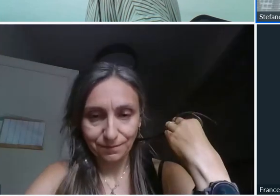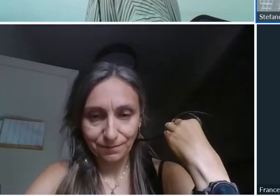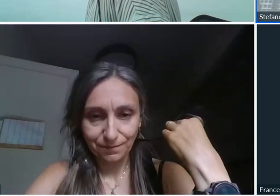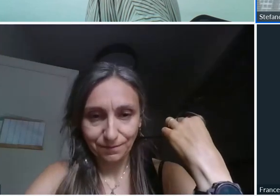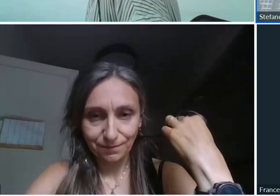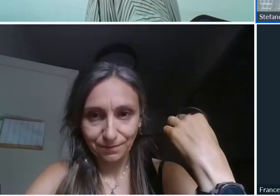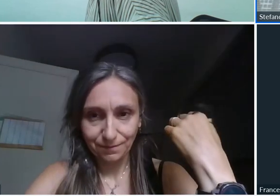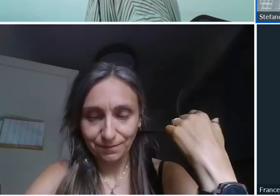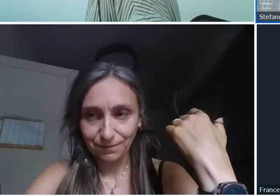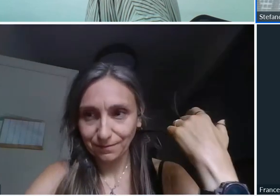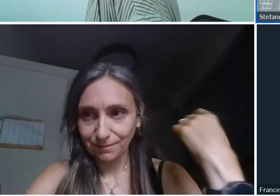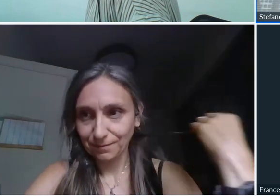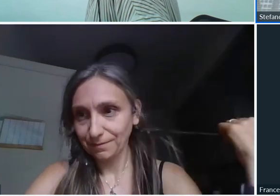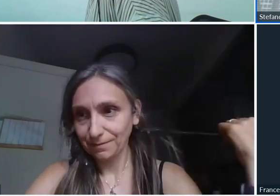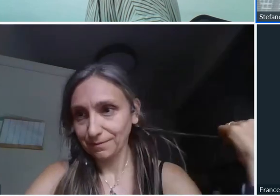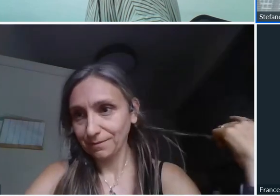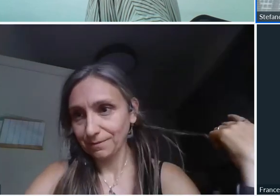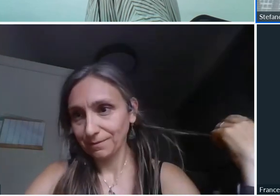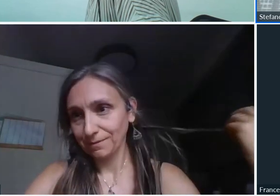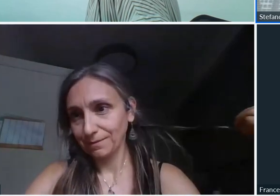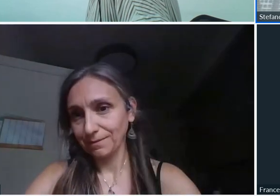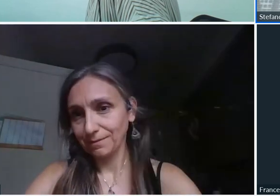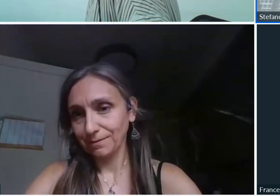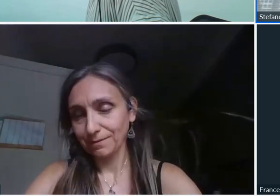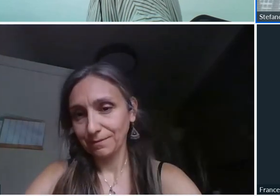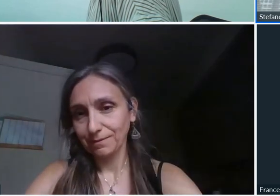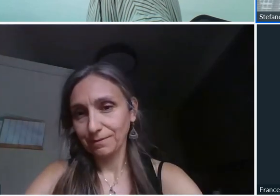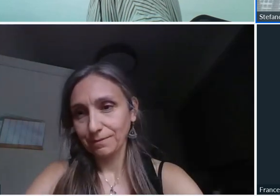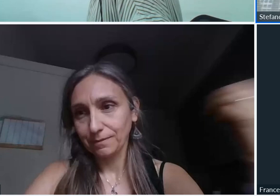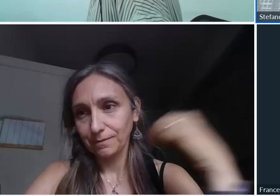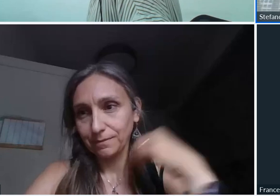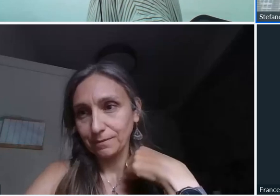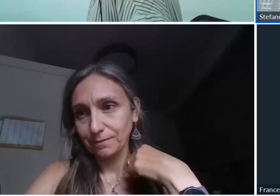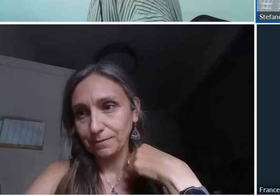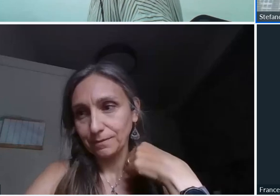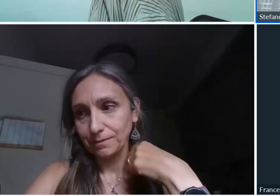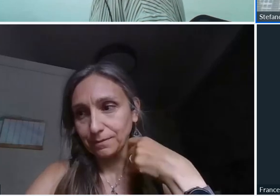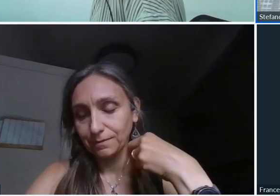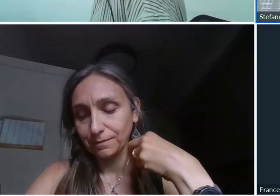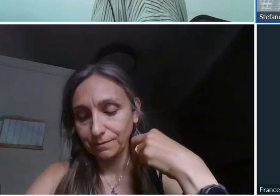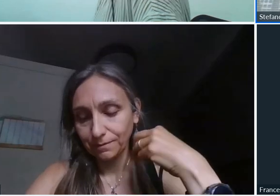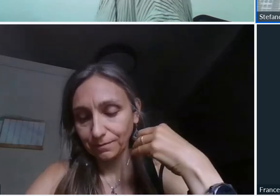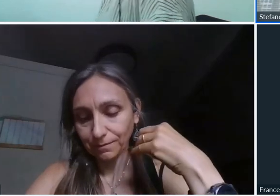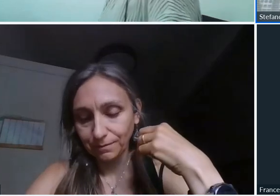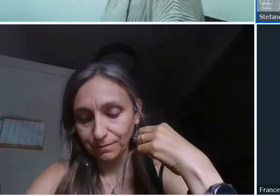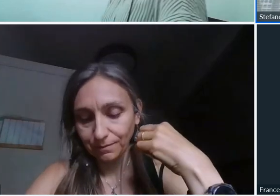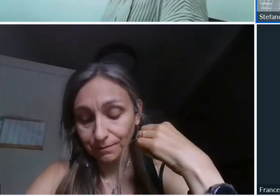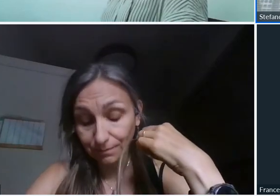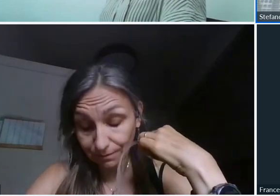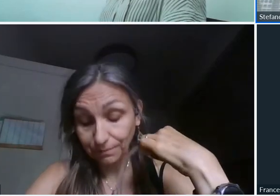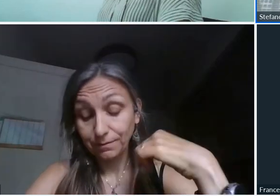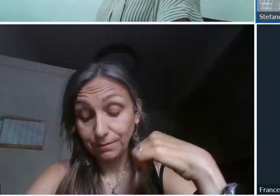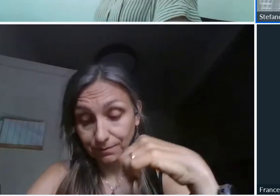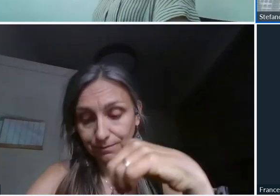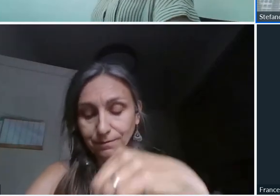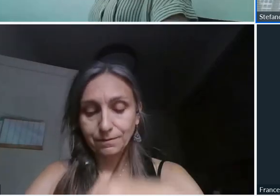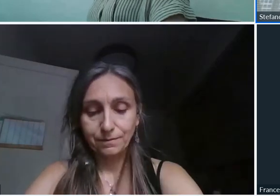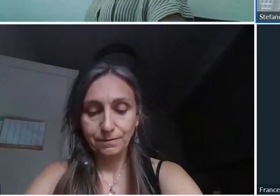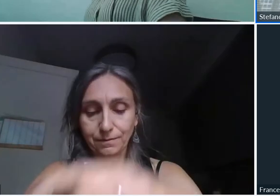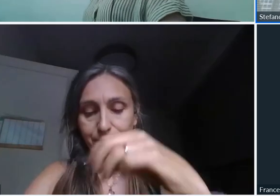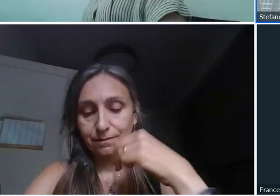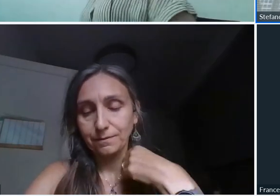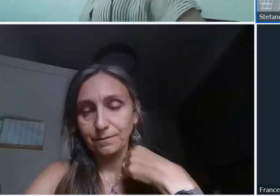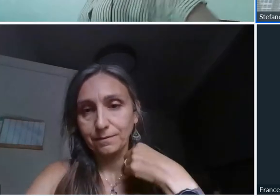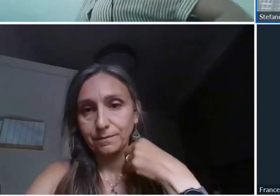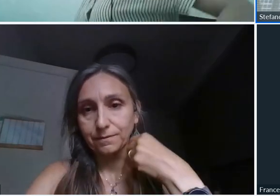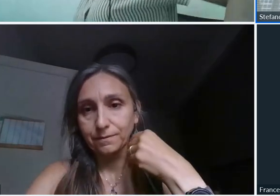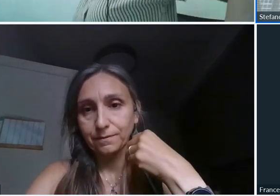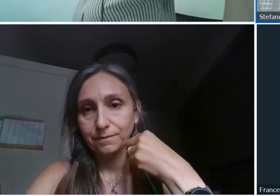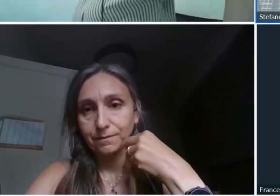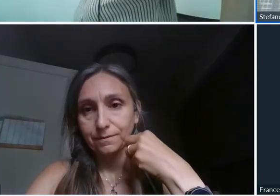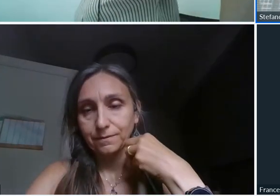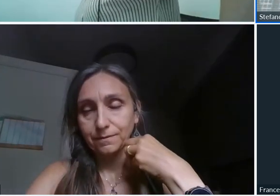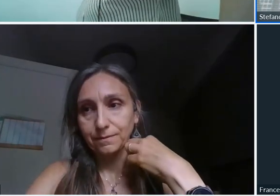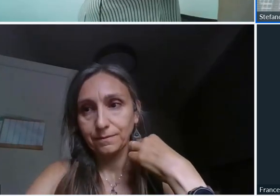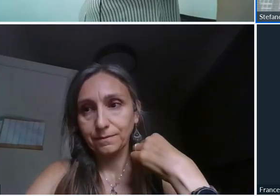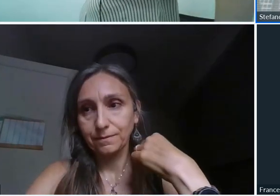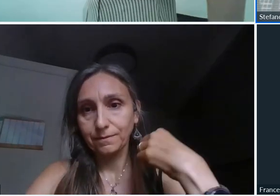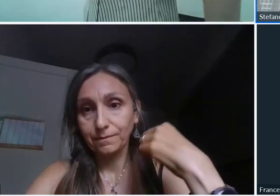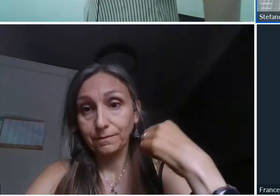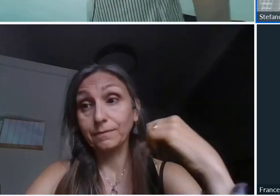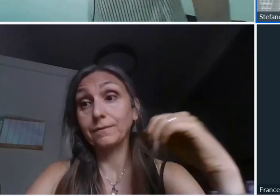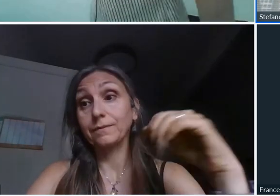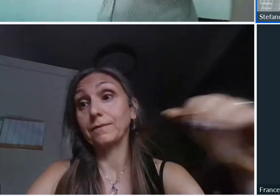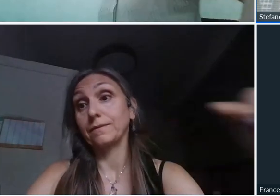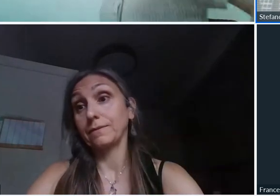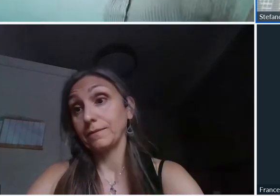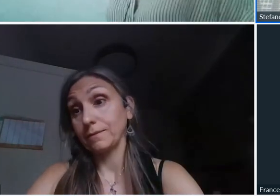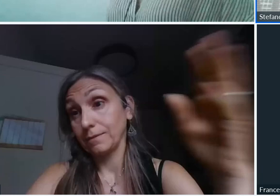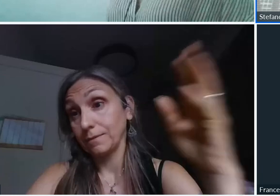Non sottovalutate questo discorso qua, soprattutto adesso, per esempio, mi è venuto in mente il discorso delle foto aeree e